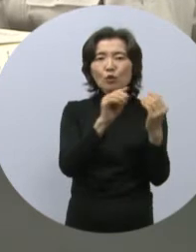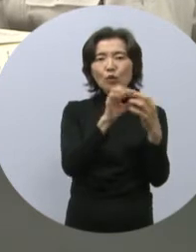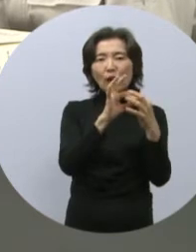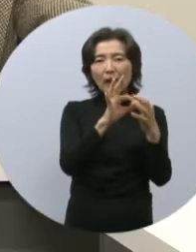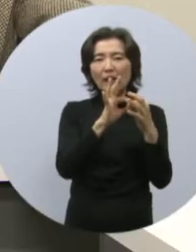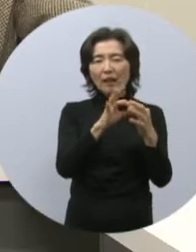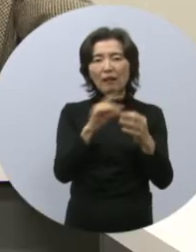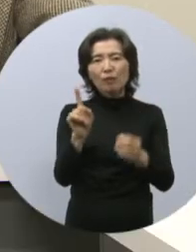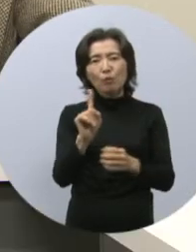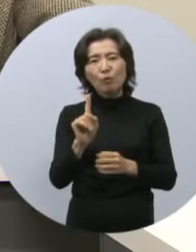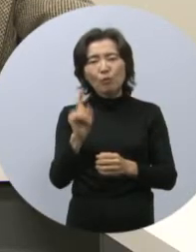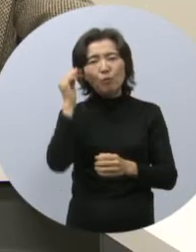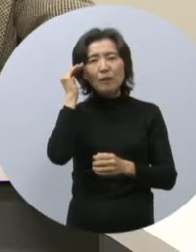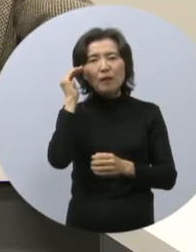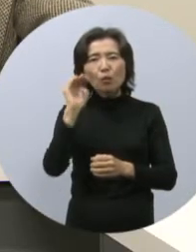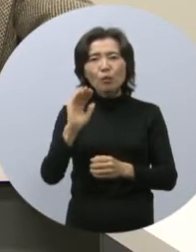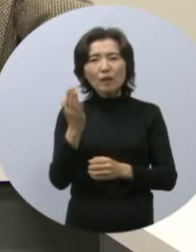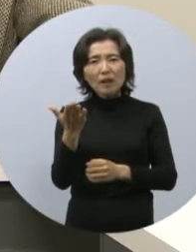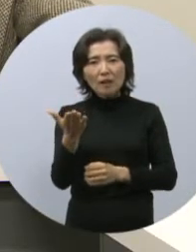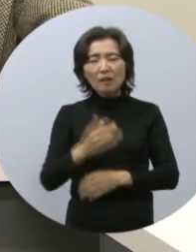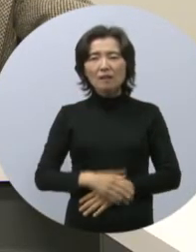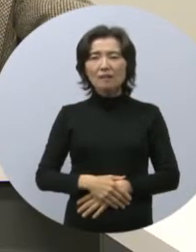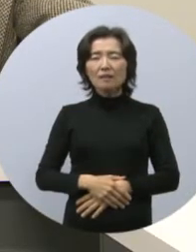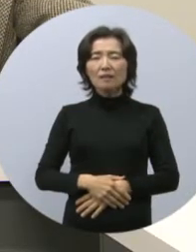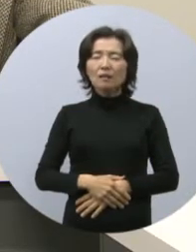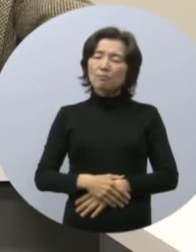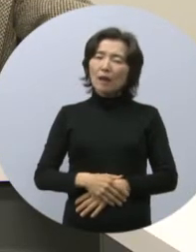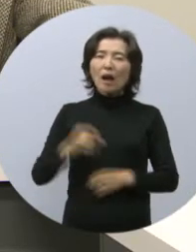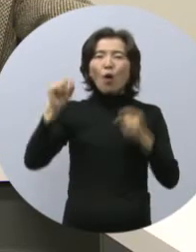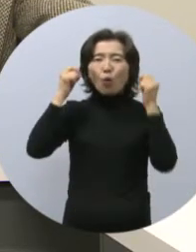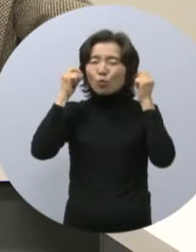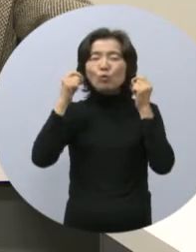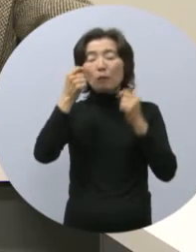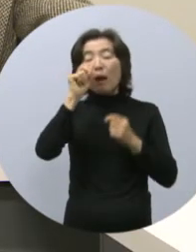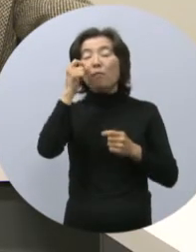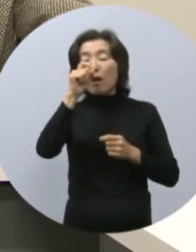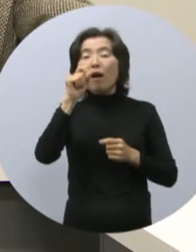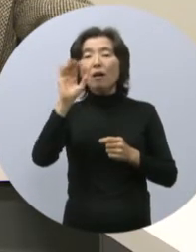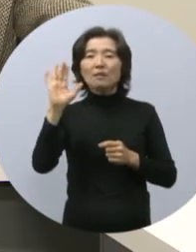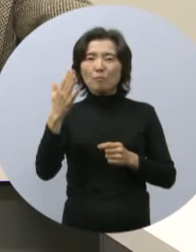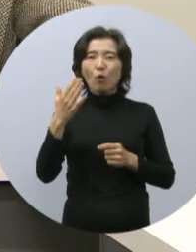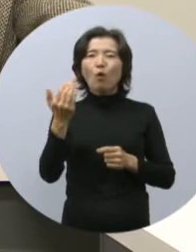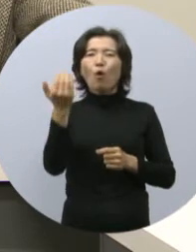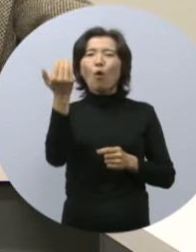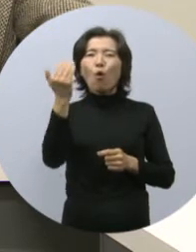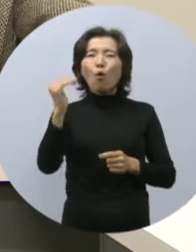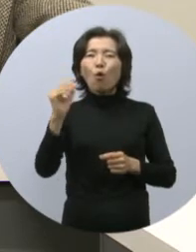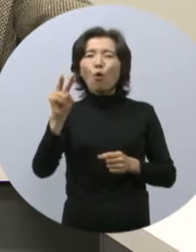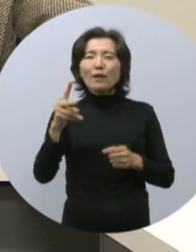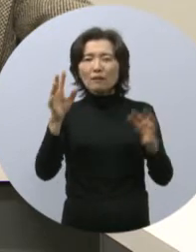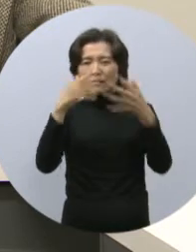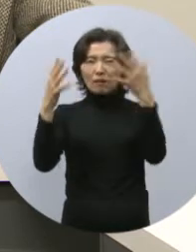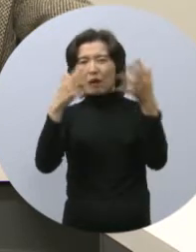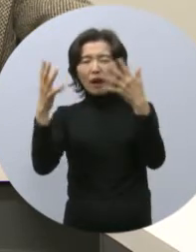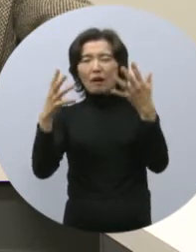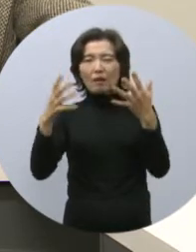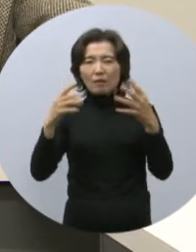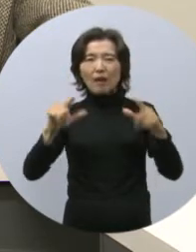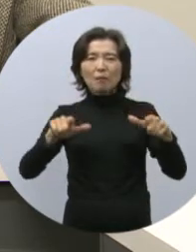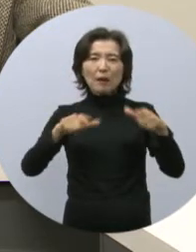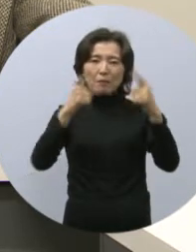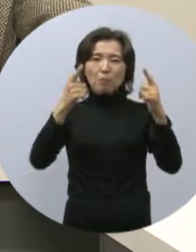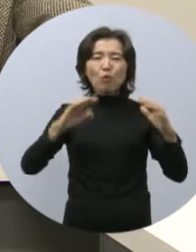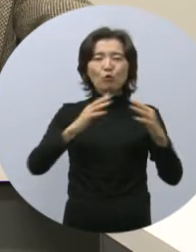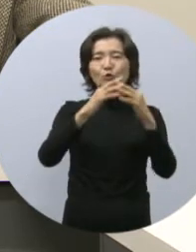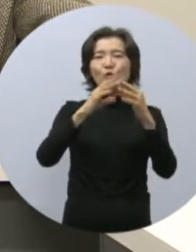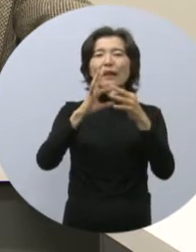ましたか？ これはまあそれほどでもなかったんですが、まあほこりはちょっと木造建築でちょっと多くて大変